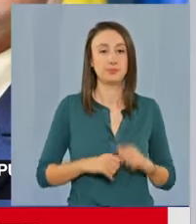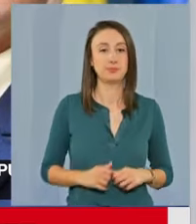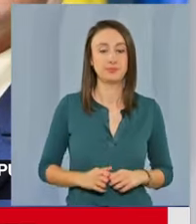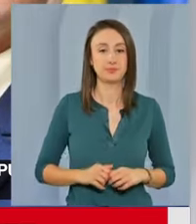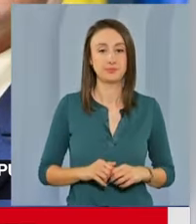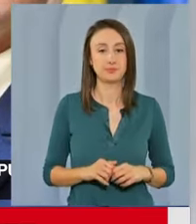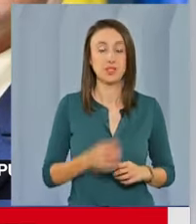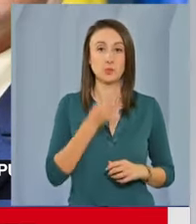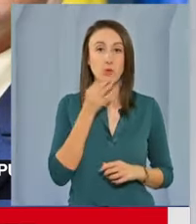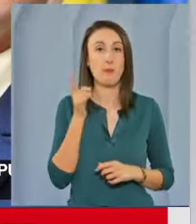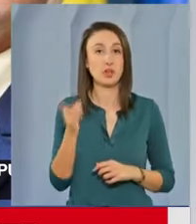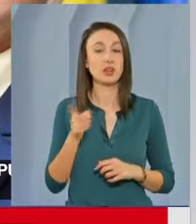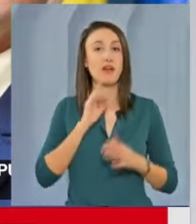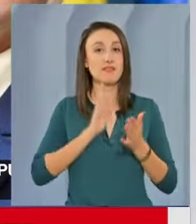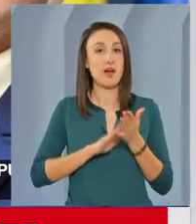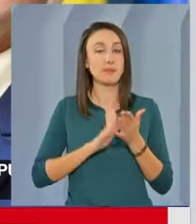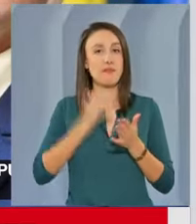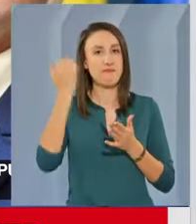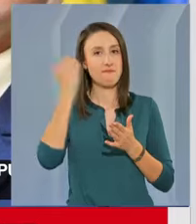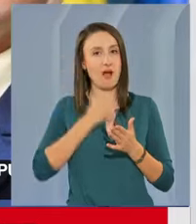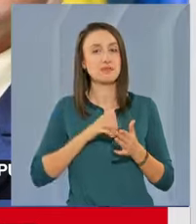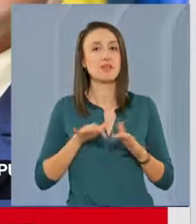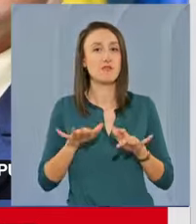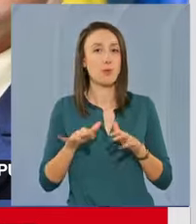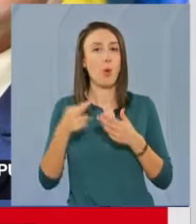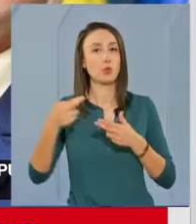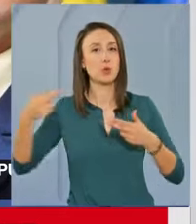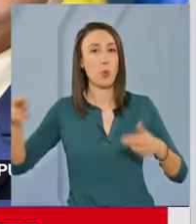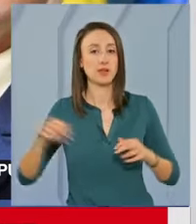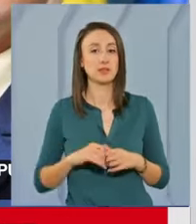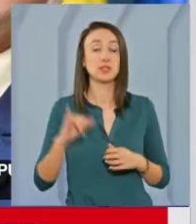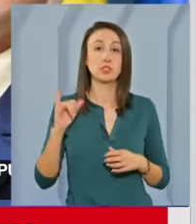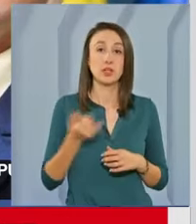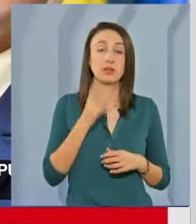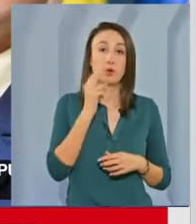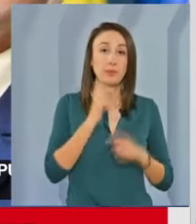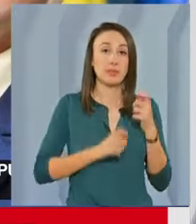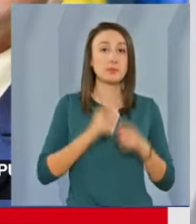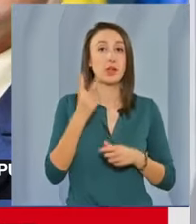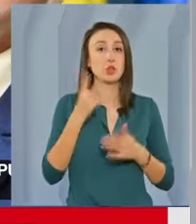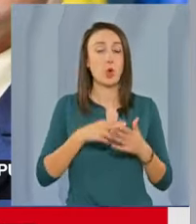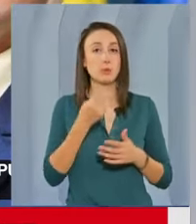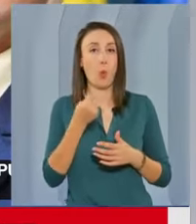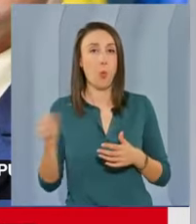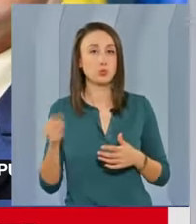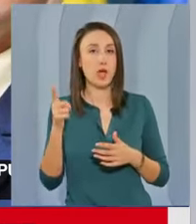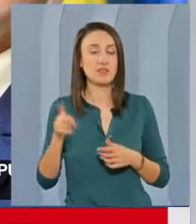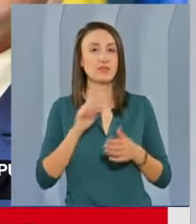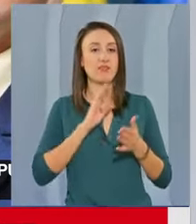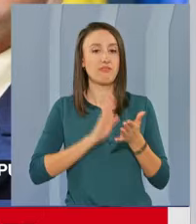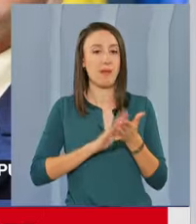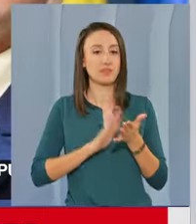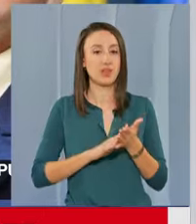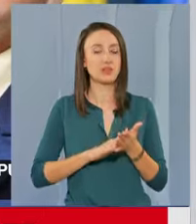de la infracțiunea de fals informatic în formă continuată și vorbim de peste 2800 de acte materiale